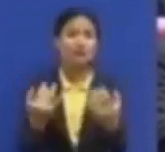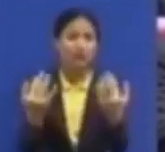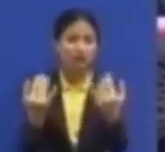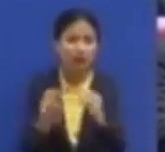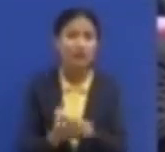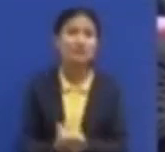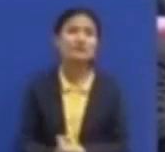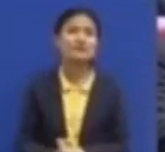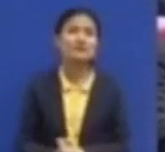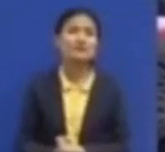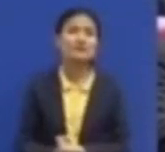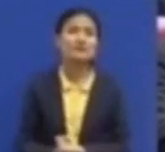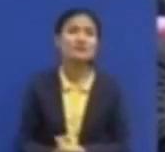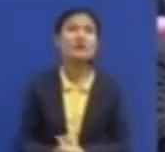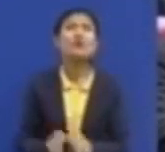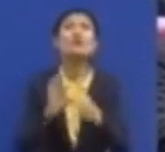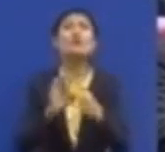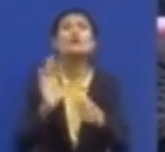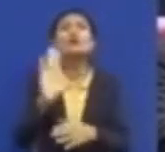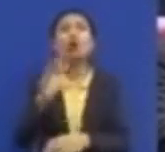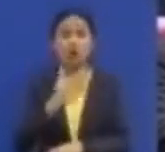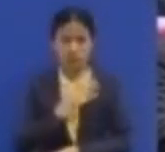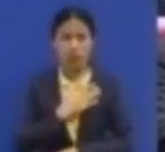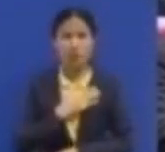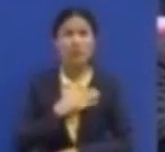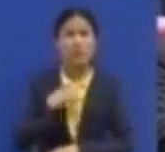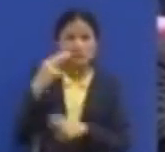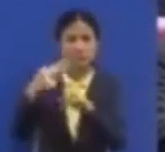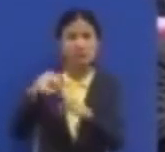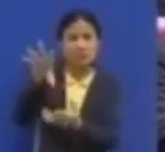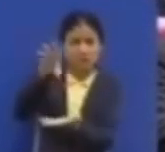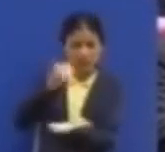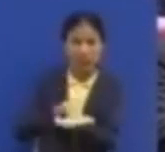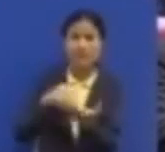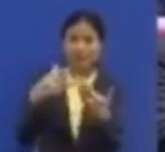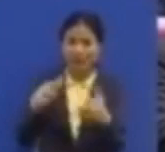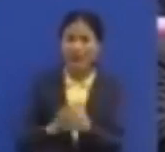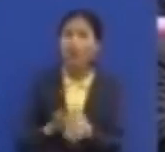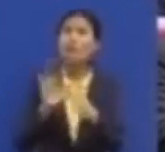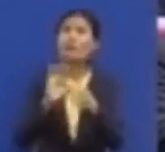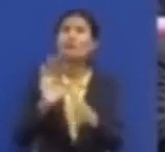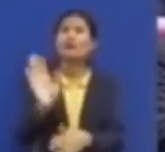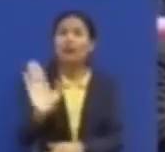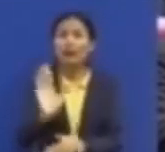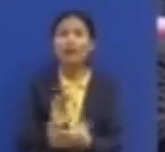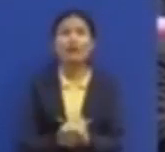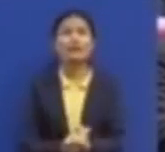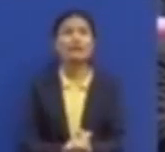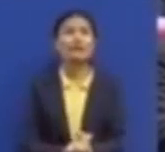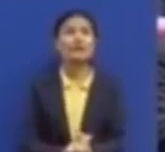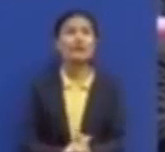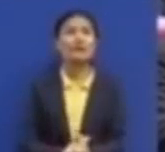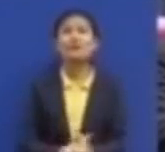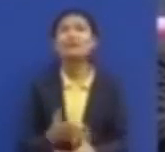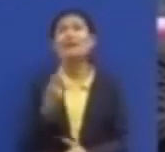ไม่ต้องห่วงครับจดเอาไว้แล้วคุณชลน่านคุณจิรยุมือเก่าๆทั้งนั้นเล